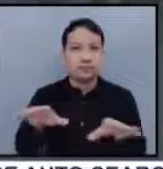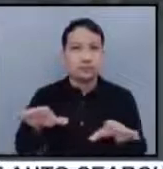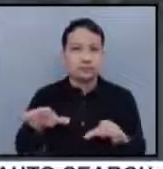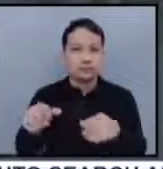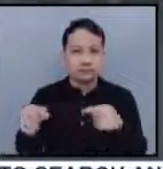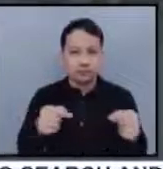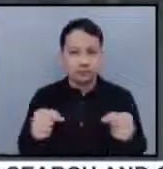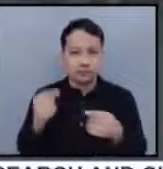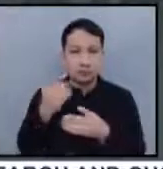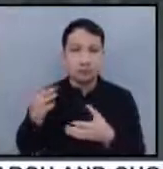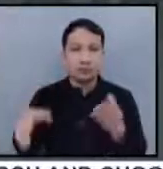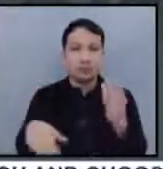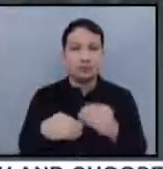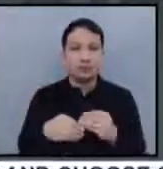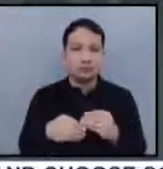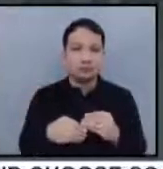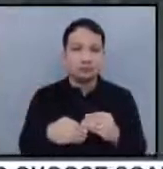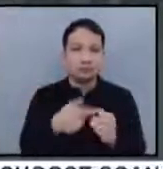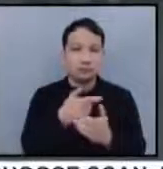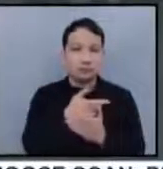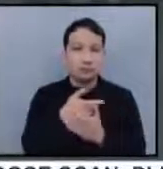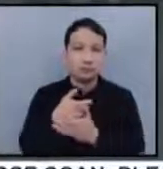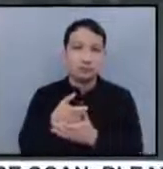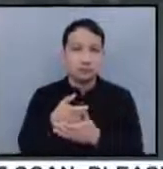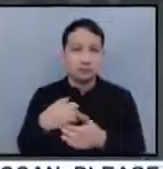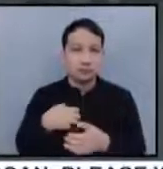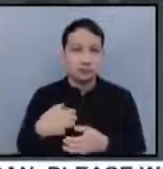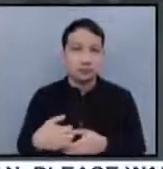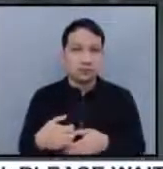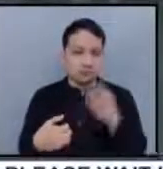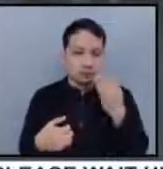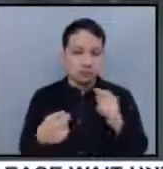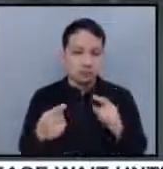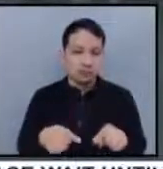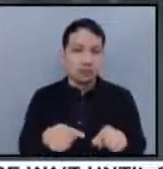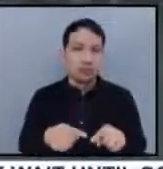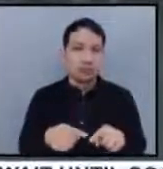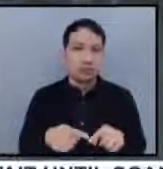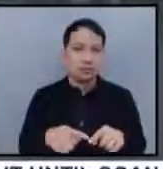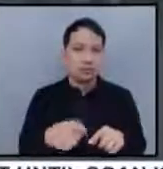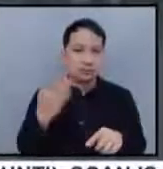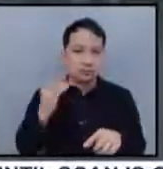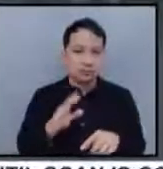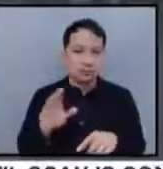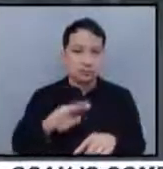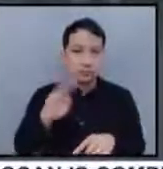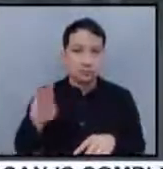at pakikipagbarilan sa mga polis ang insidente ng pangiiskandalo sa Maynila.